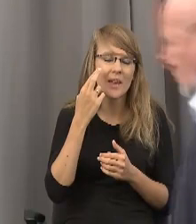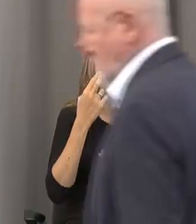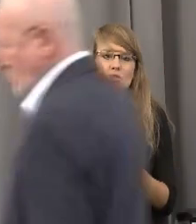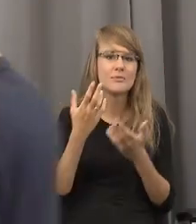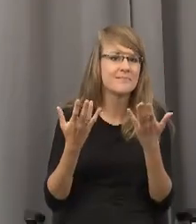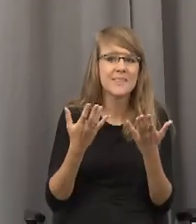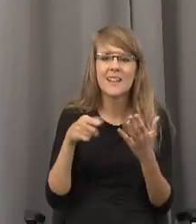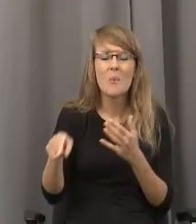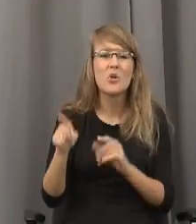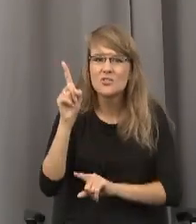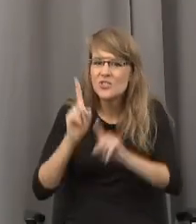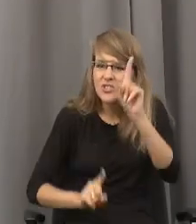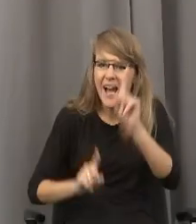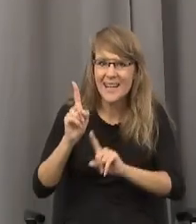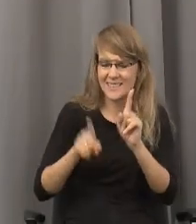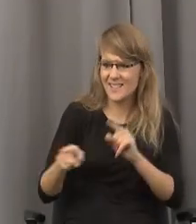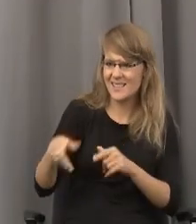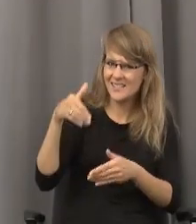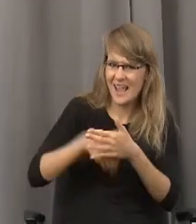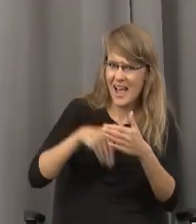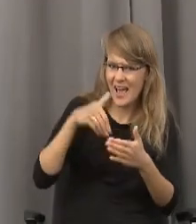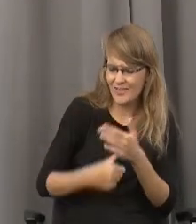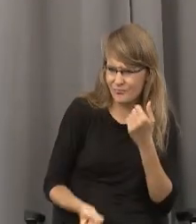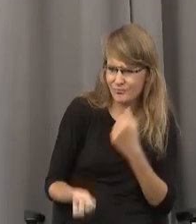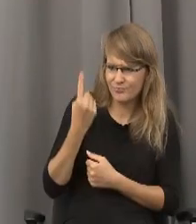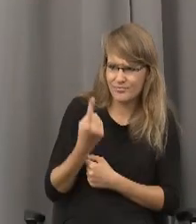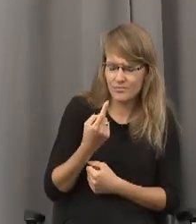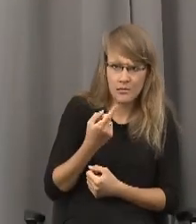czasem do zrozumienia zachowania chorego.